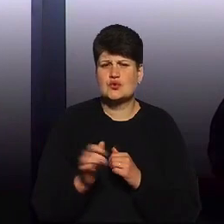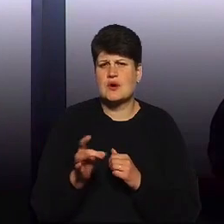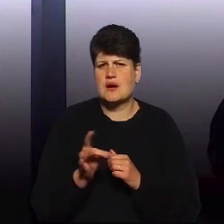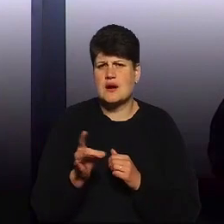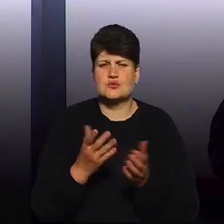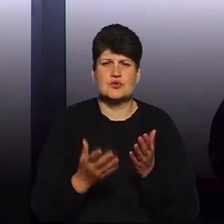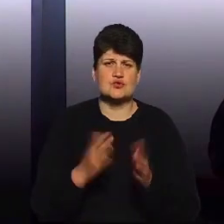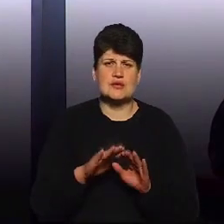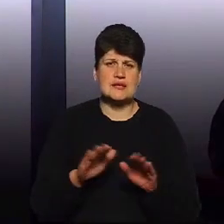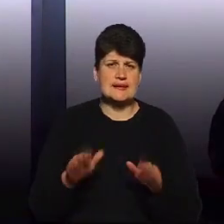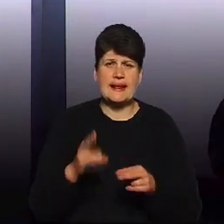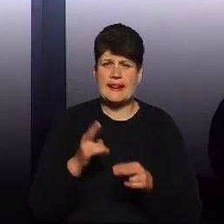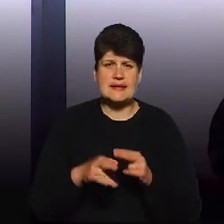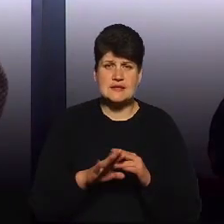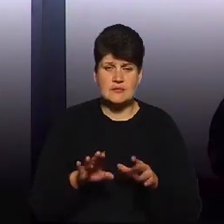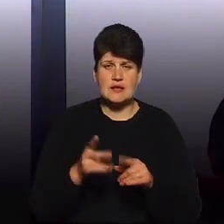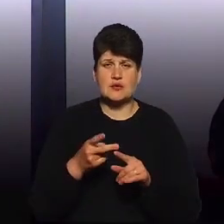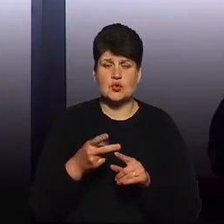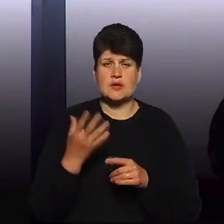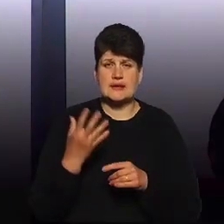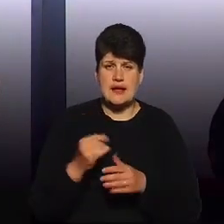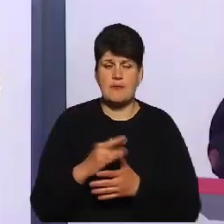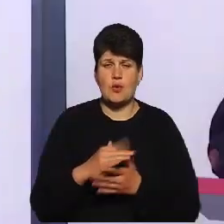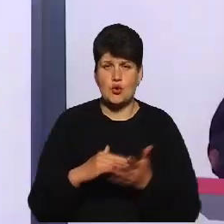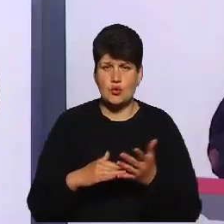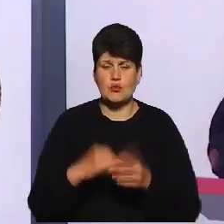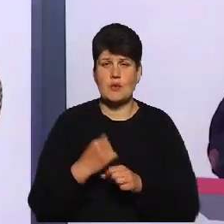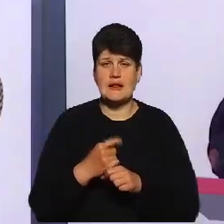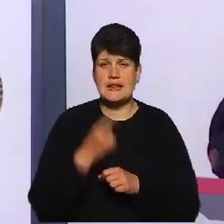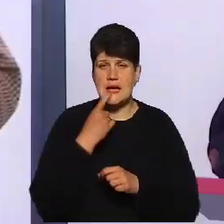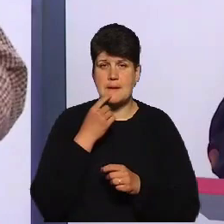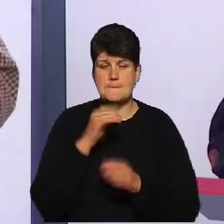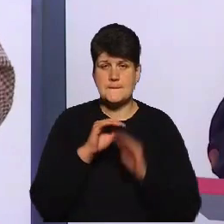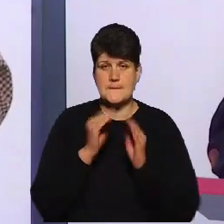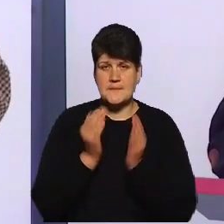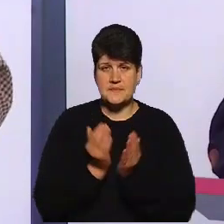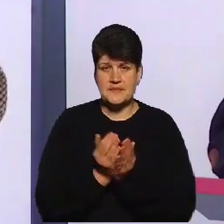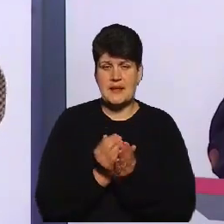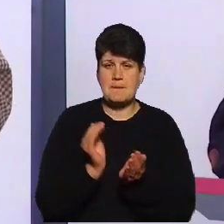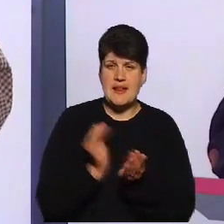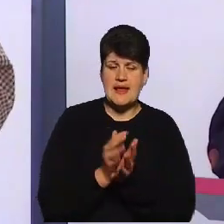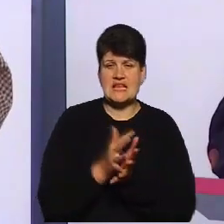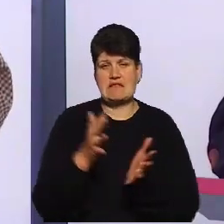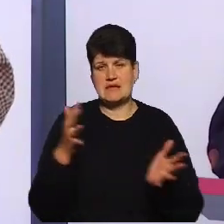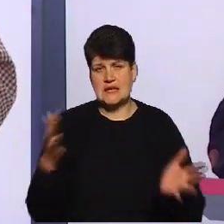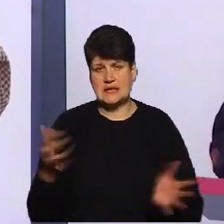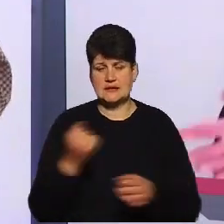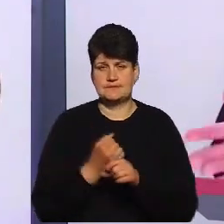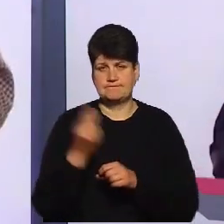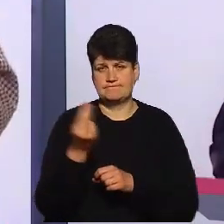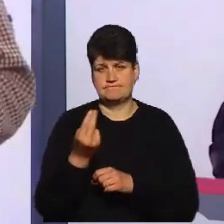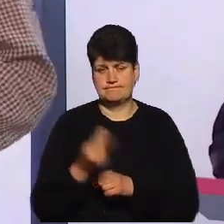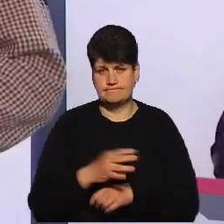не закінчують, то ми на другий день продовжуємо. Робили писанки такі, і маленькі писали, і великі писали, і... Ну, тобто,